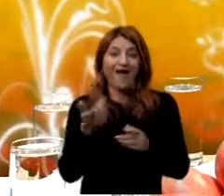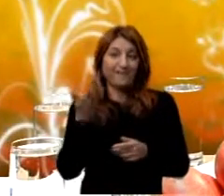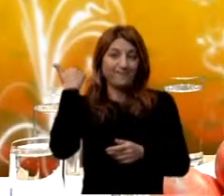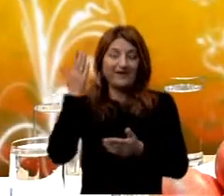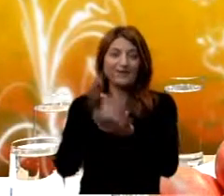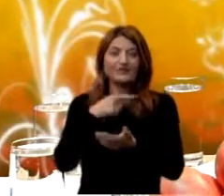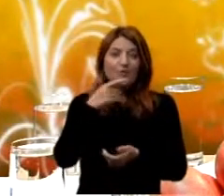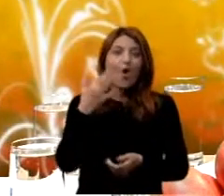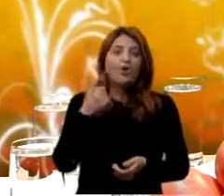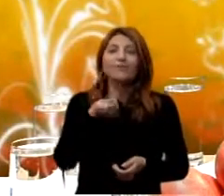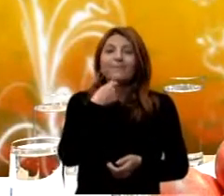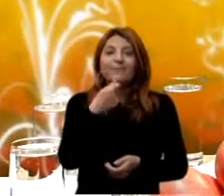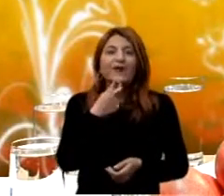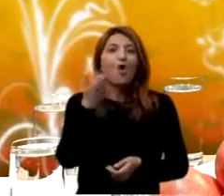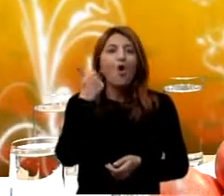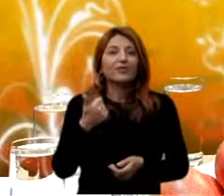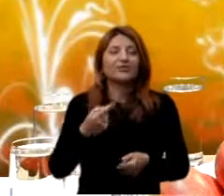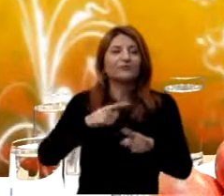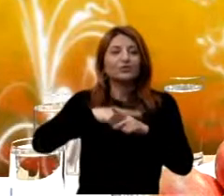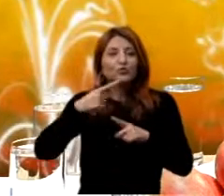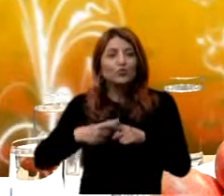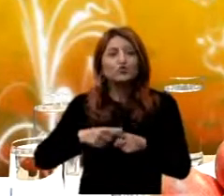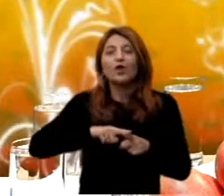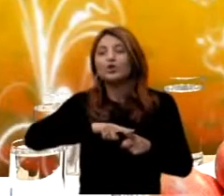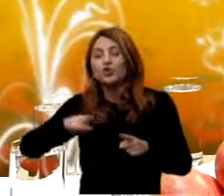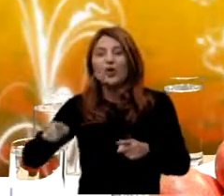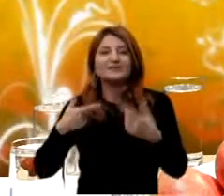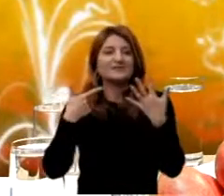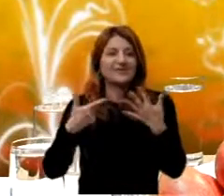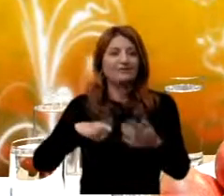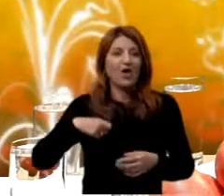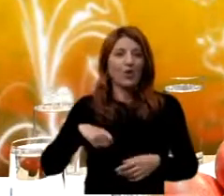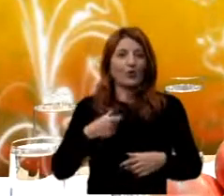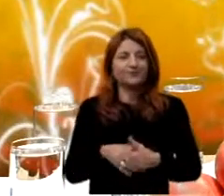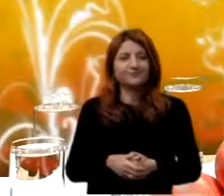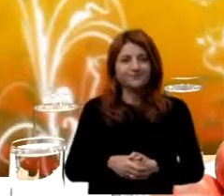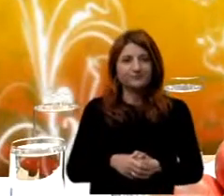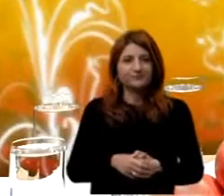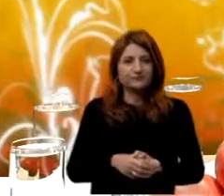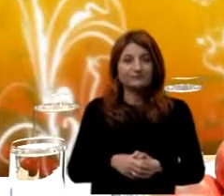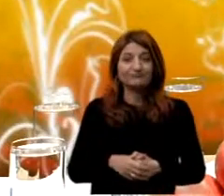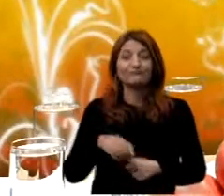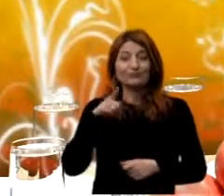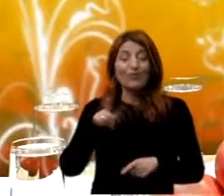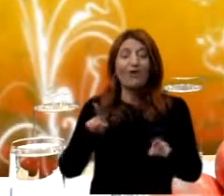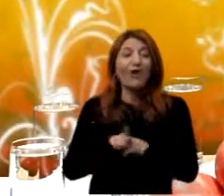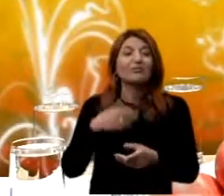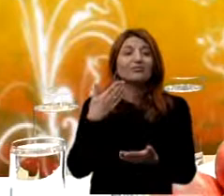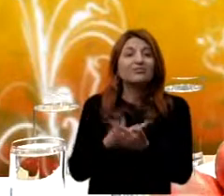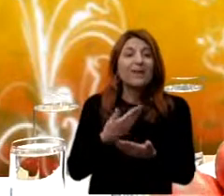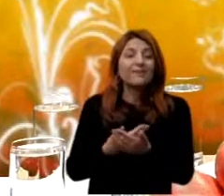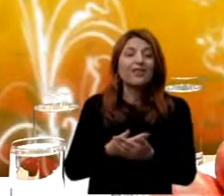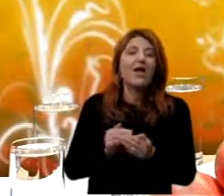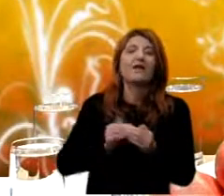od začeća do 7. godine. Što zbilja je, možda, docentice Vranjiša, možda je to temelj našeg